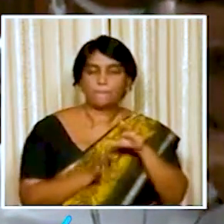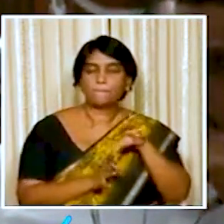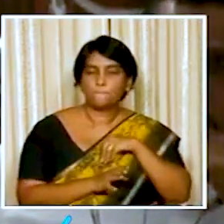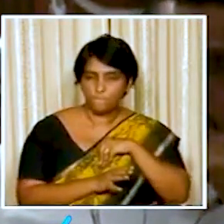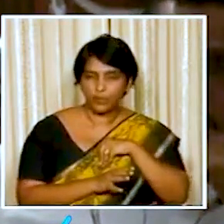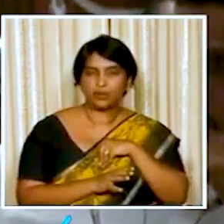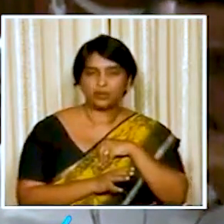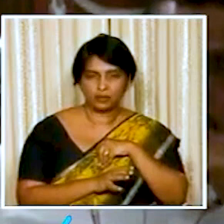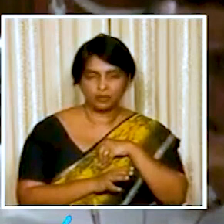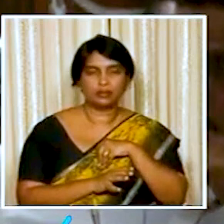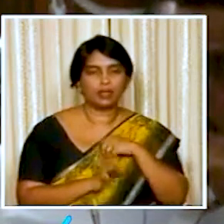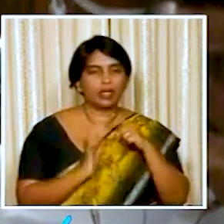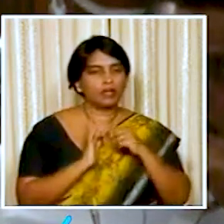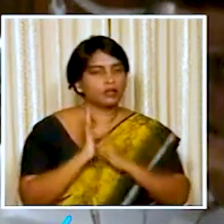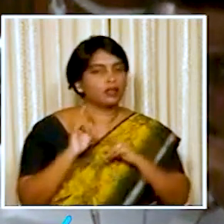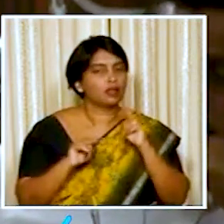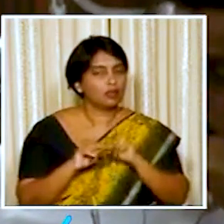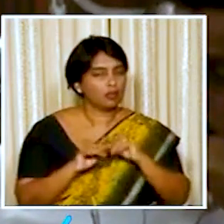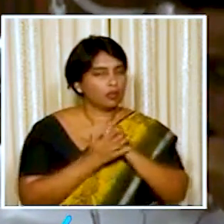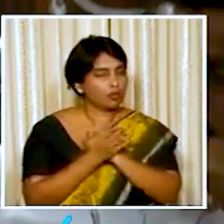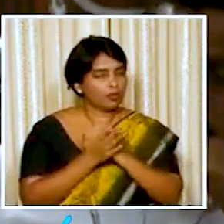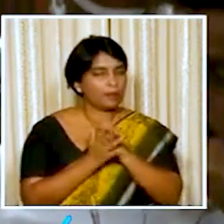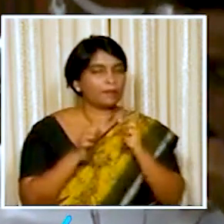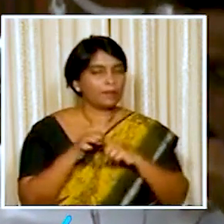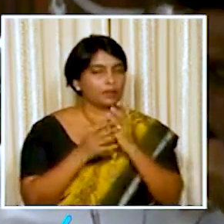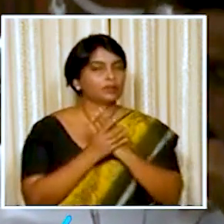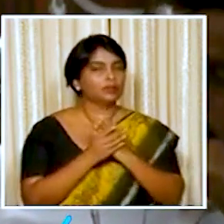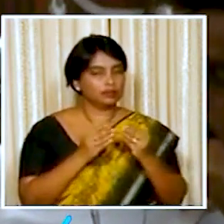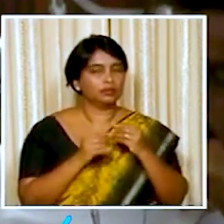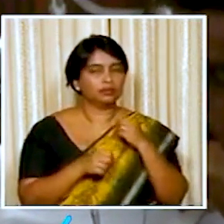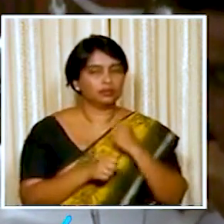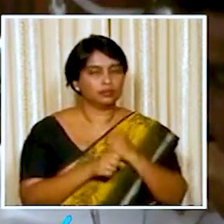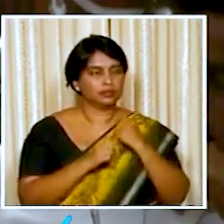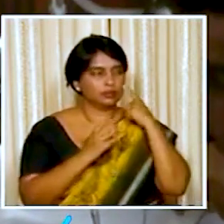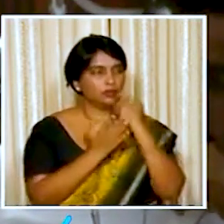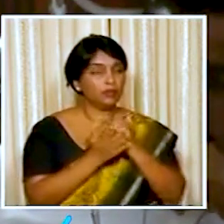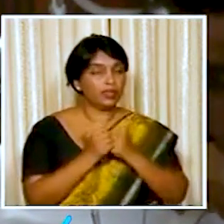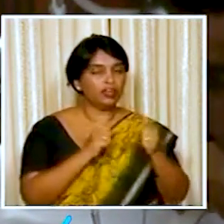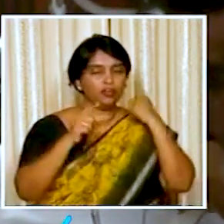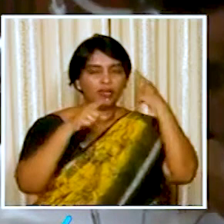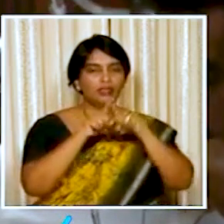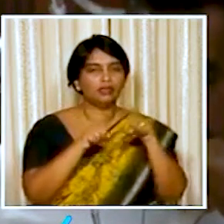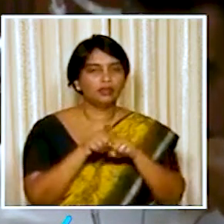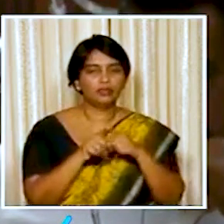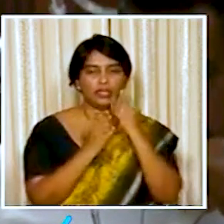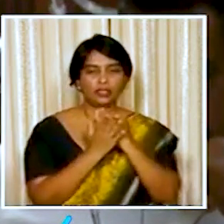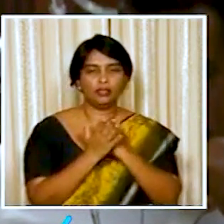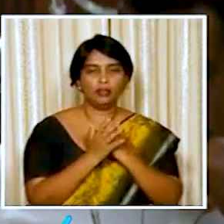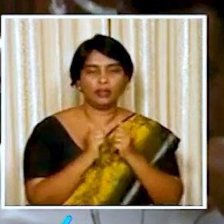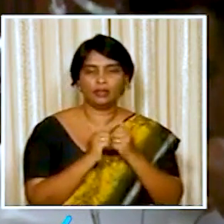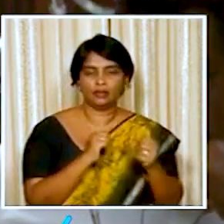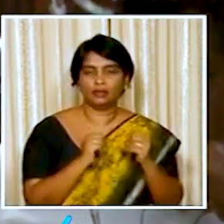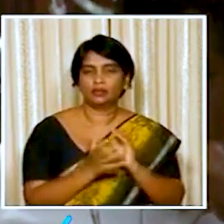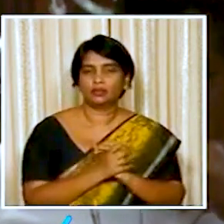ආපු එක මේ IMF එක මේ රටේ සියලු ප්‍රශ්න විසඳනවා කියලා මතයක් මේ අපේ ආණ්ඩු පක්ෂයේ මැතිවරු මේ රටේ ජනතාවට දෙන්නට උත්සාහ